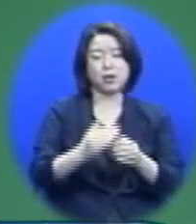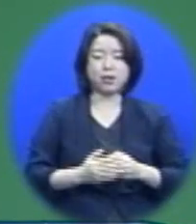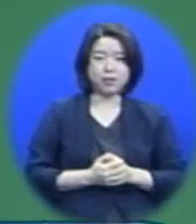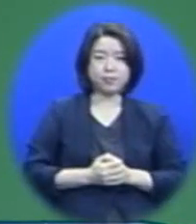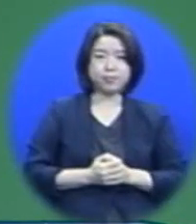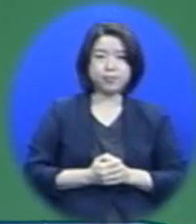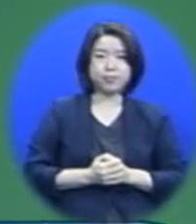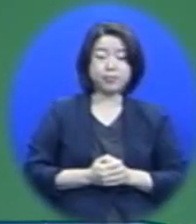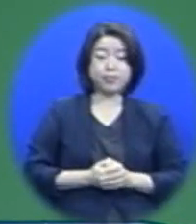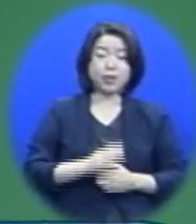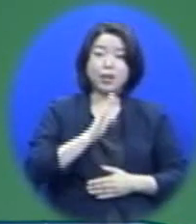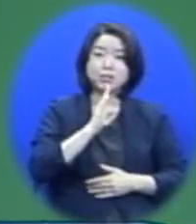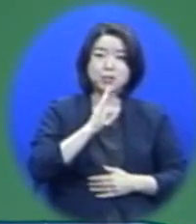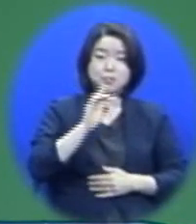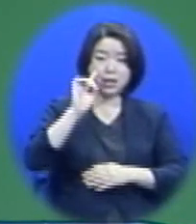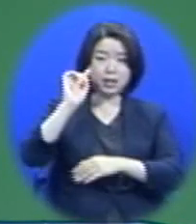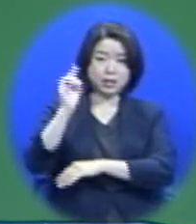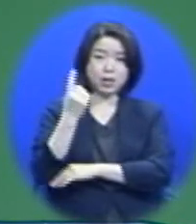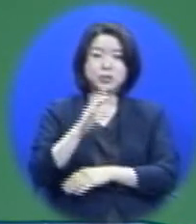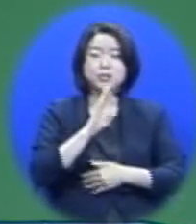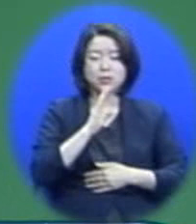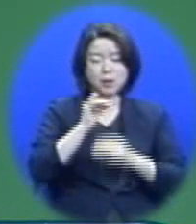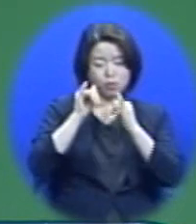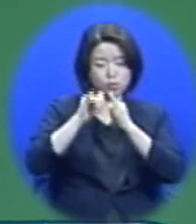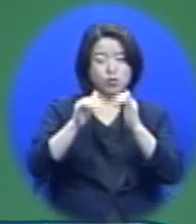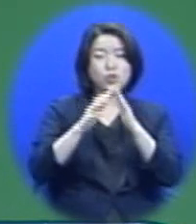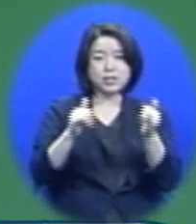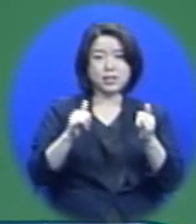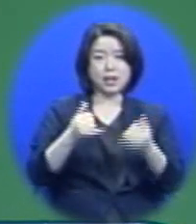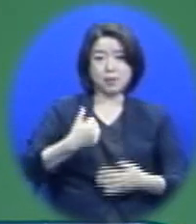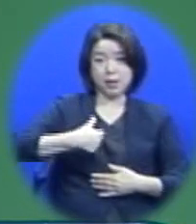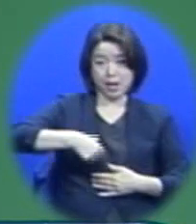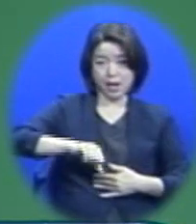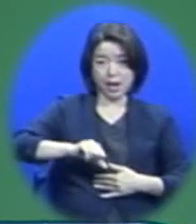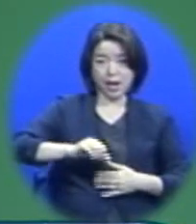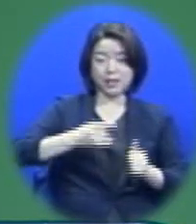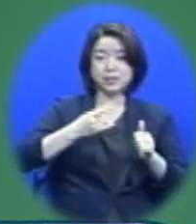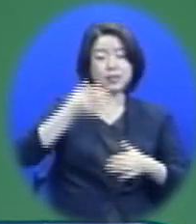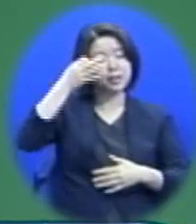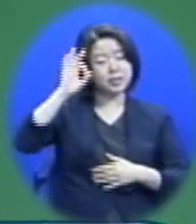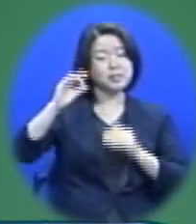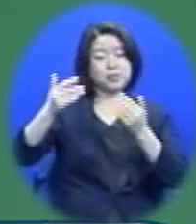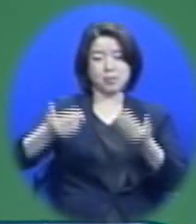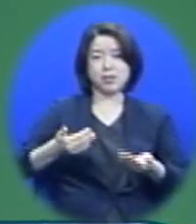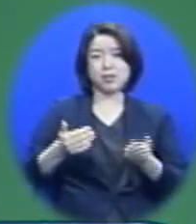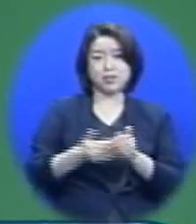정말 다윗은 훌륭한 사람이에요. 아들에게 인정받았어요.